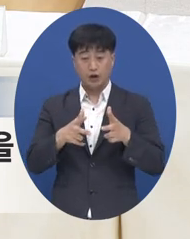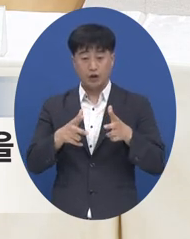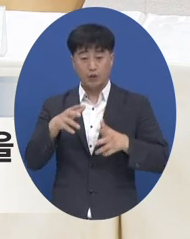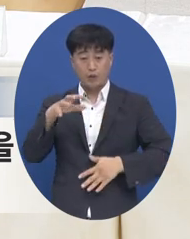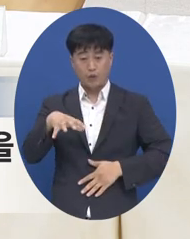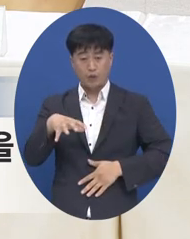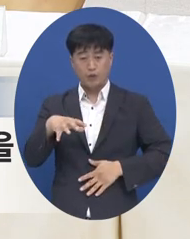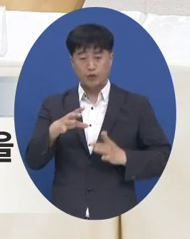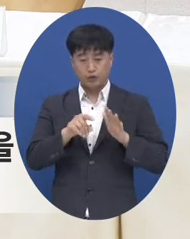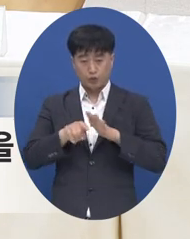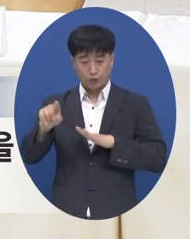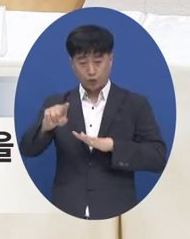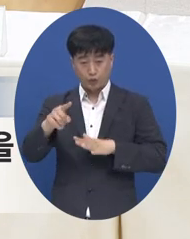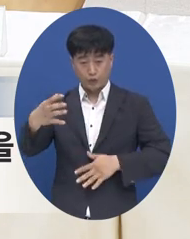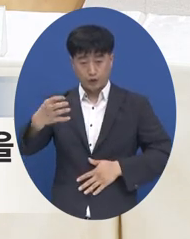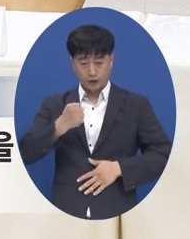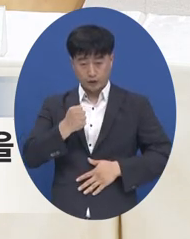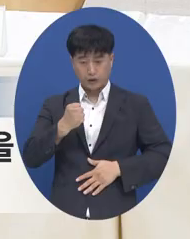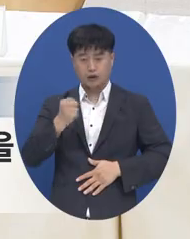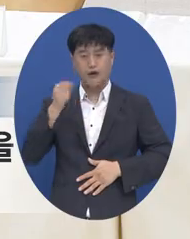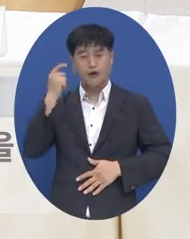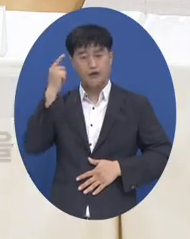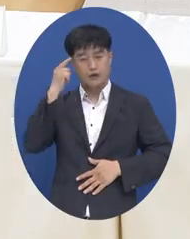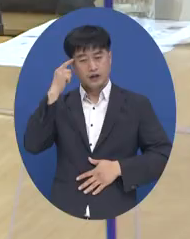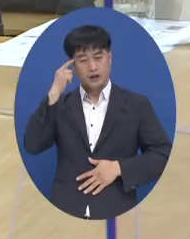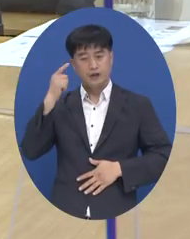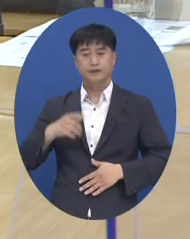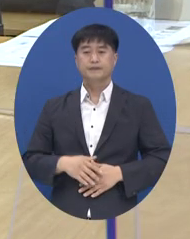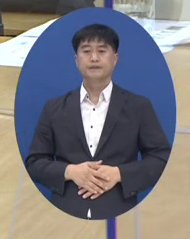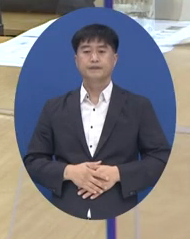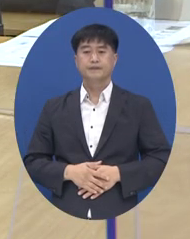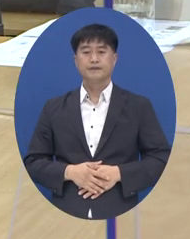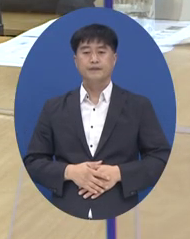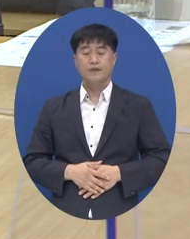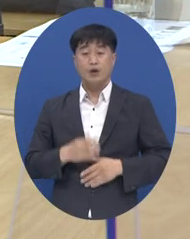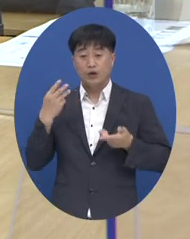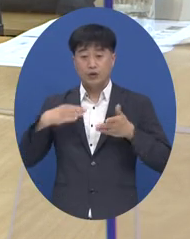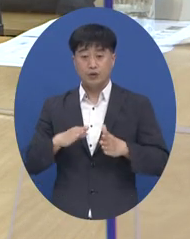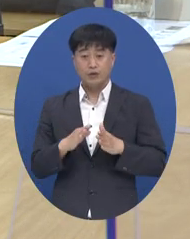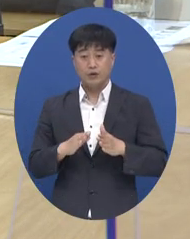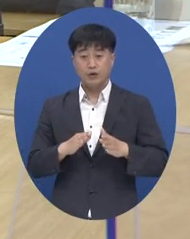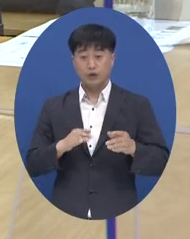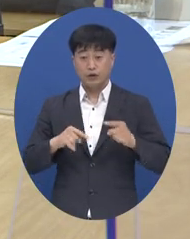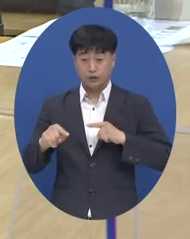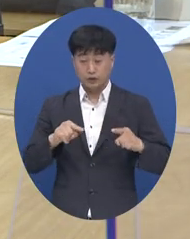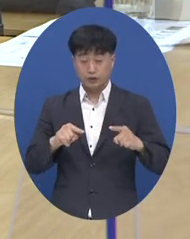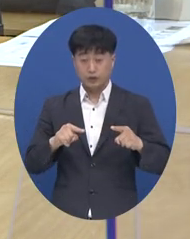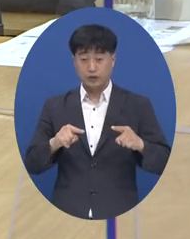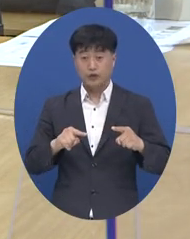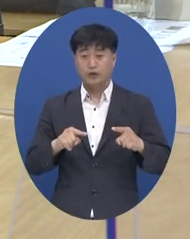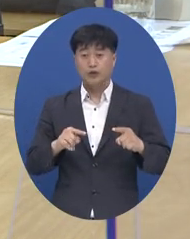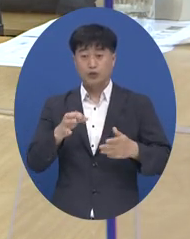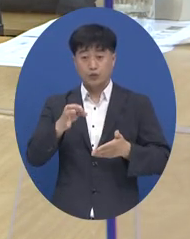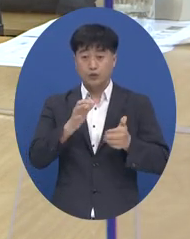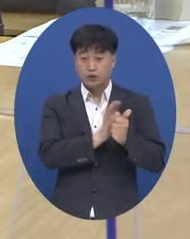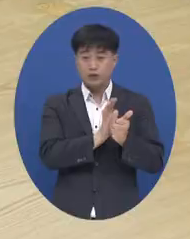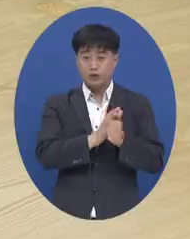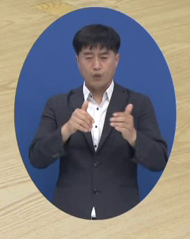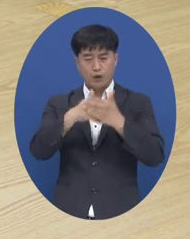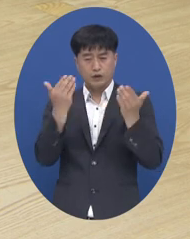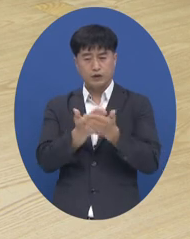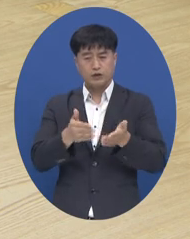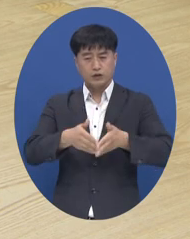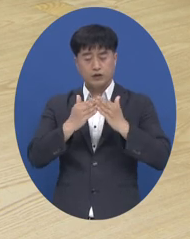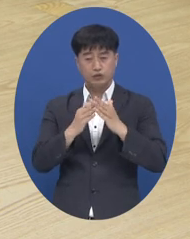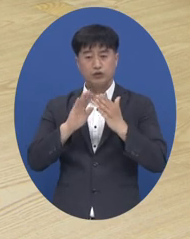산업 영역을 하나 선도적으로 확충해 나가지 않을까 생각이 듭니다. 경기도는 행재정적 지원과 완공 후 e스포츠 대회